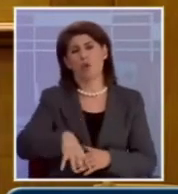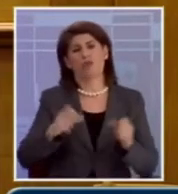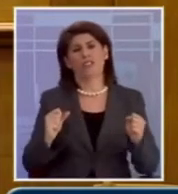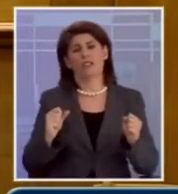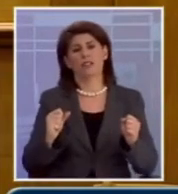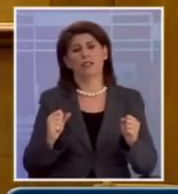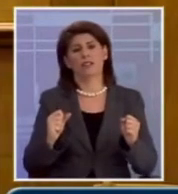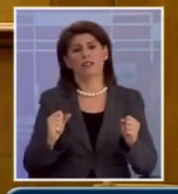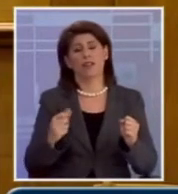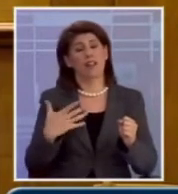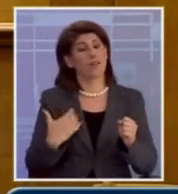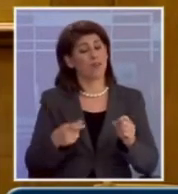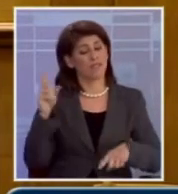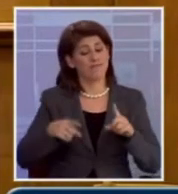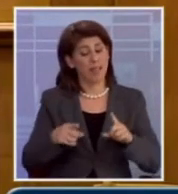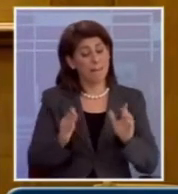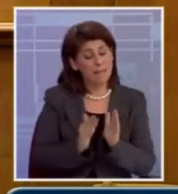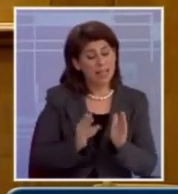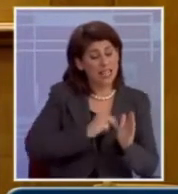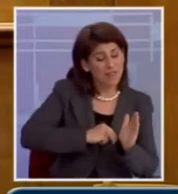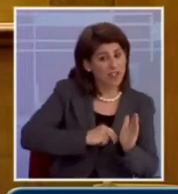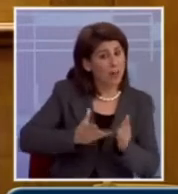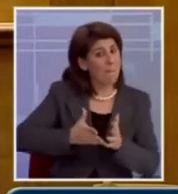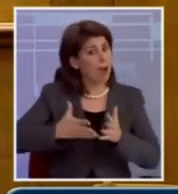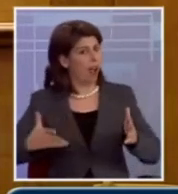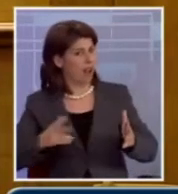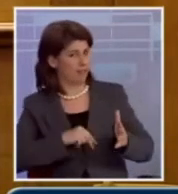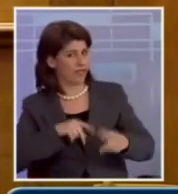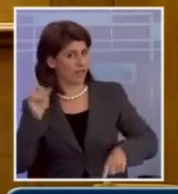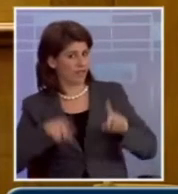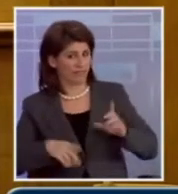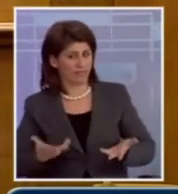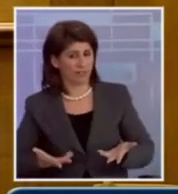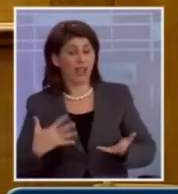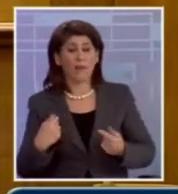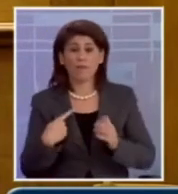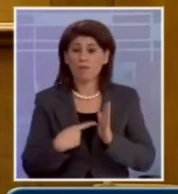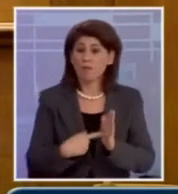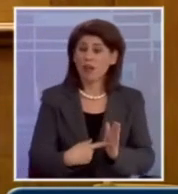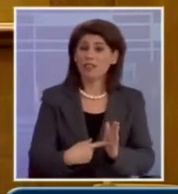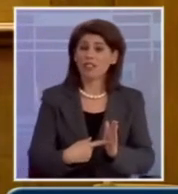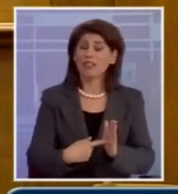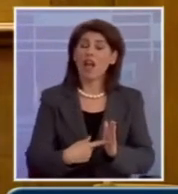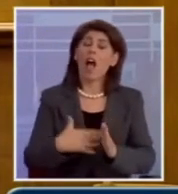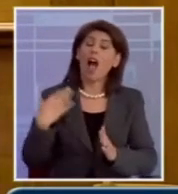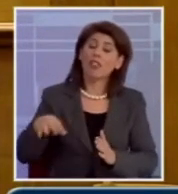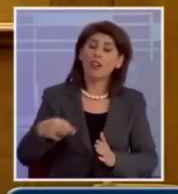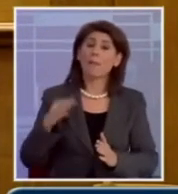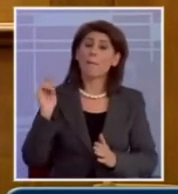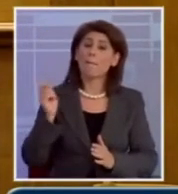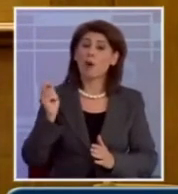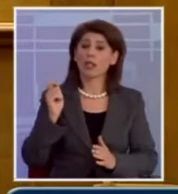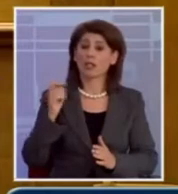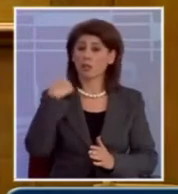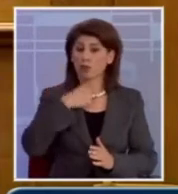ενδημούν μικρά και μεγάλα συμφέροντα, όπου απεδείχθη η αδυναμία του πολιτικού προσωπικού στις περισσότερες